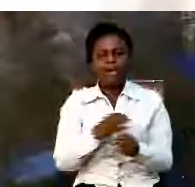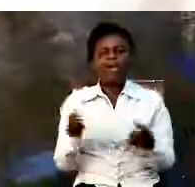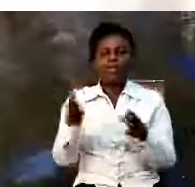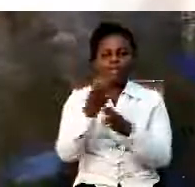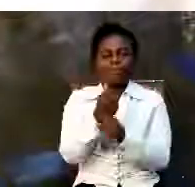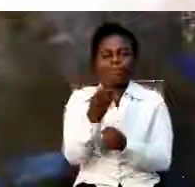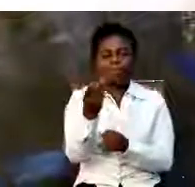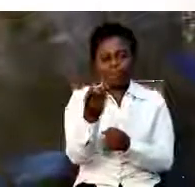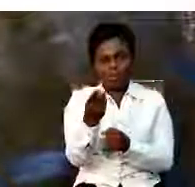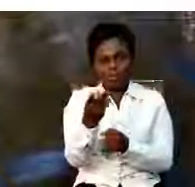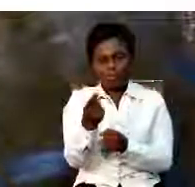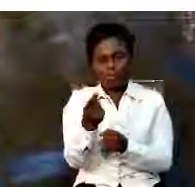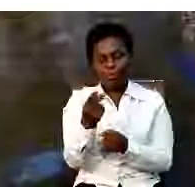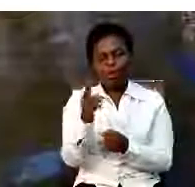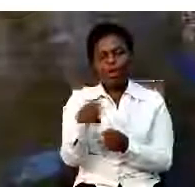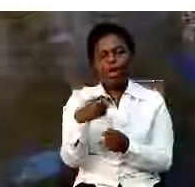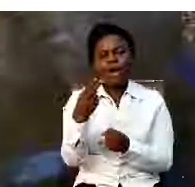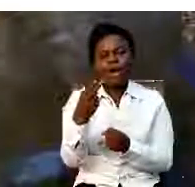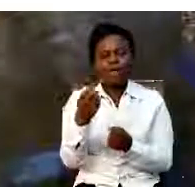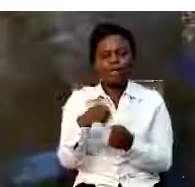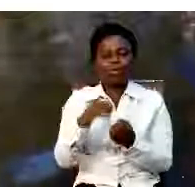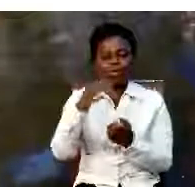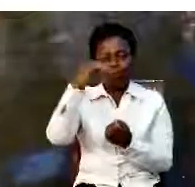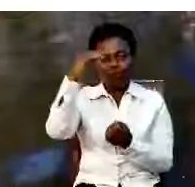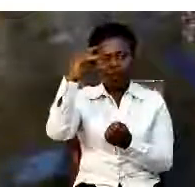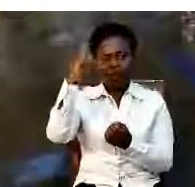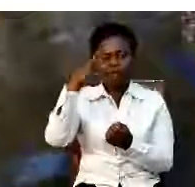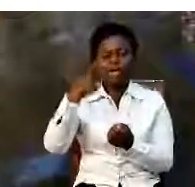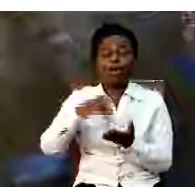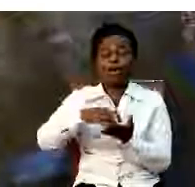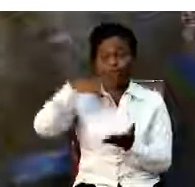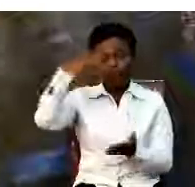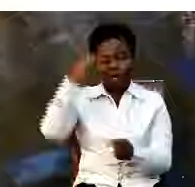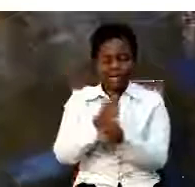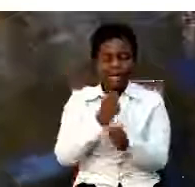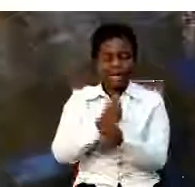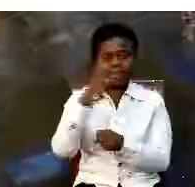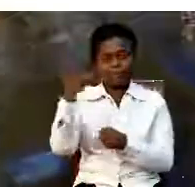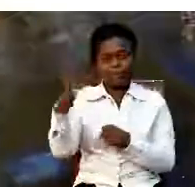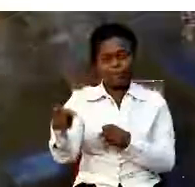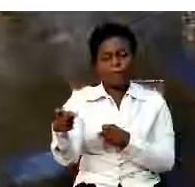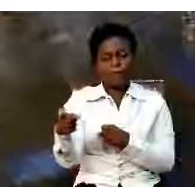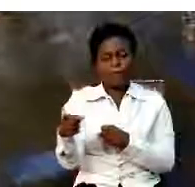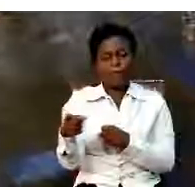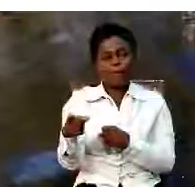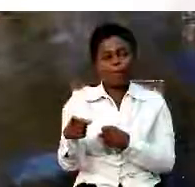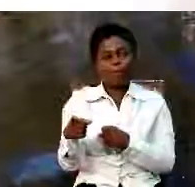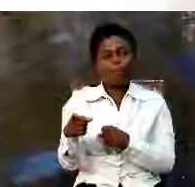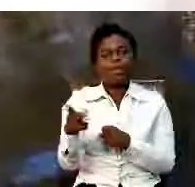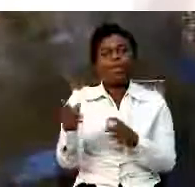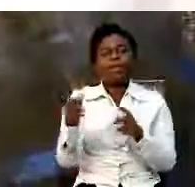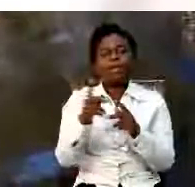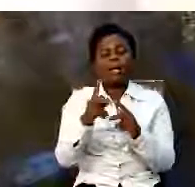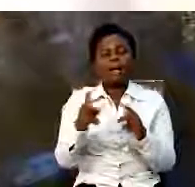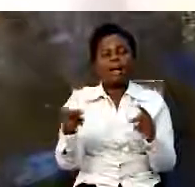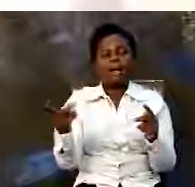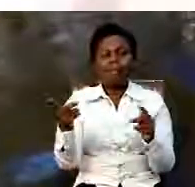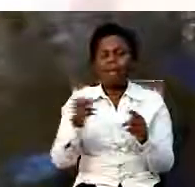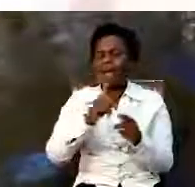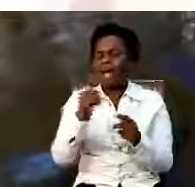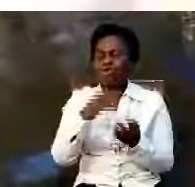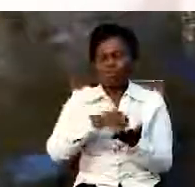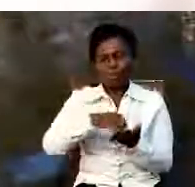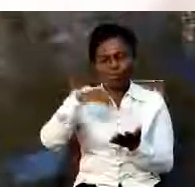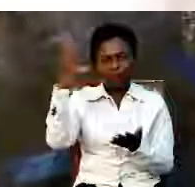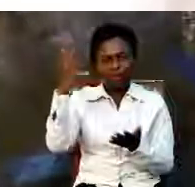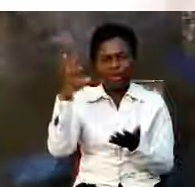marupurupu au kinua mgongo kikubwa, tunataka kunufaika na hiyo kazi. Na kama tunafikiri hatujanufaika,